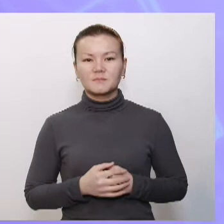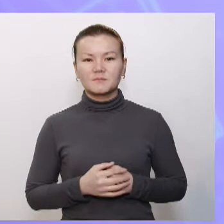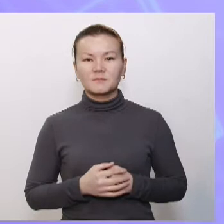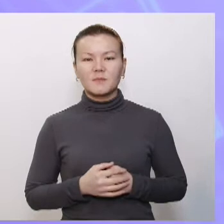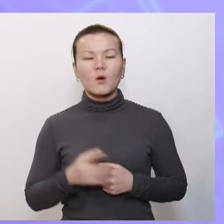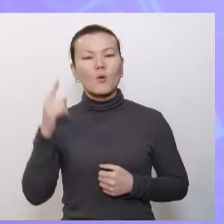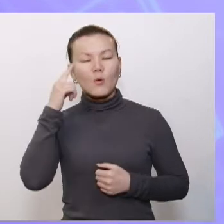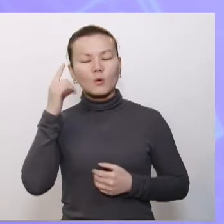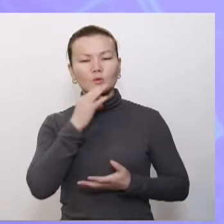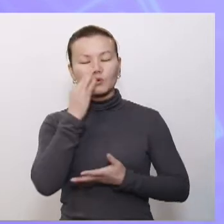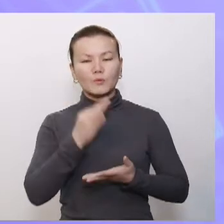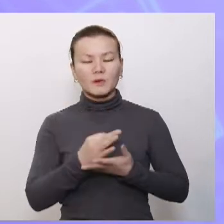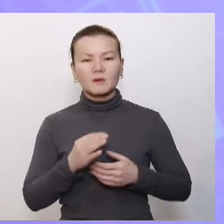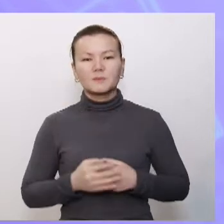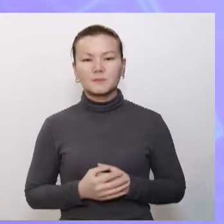Ойлонуп жооп беребиз.